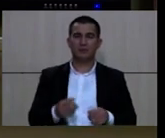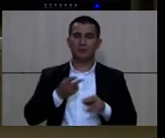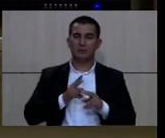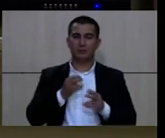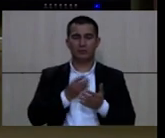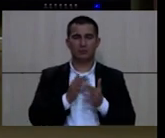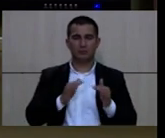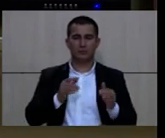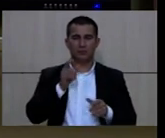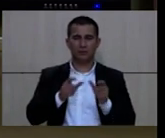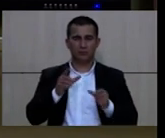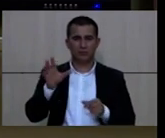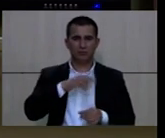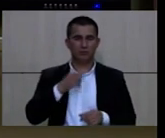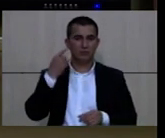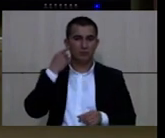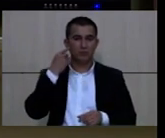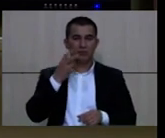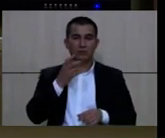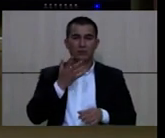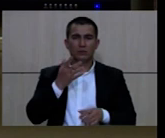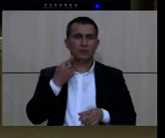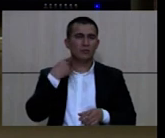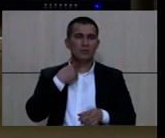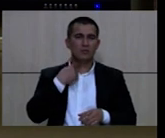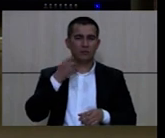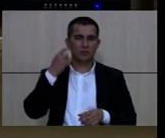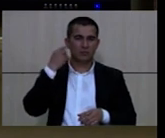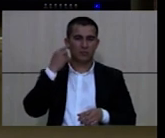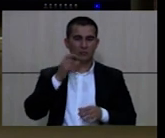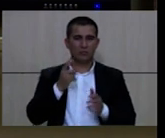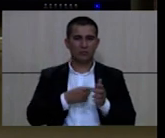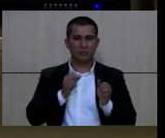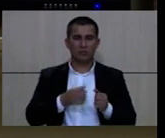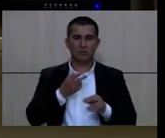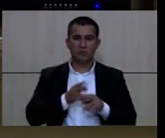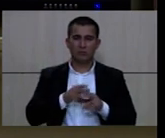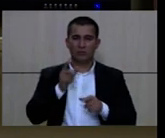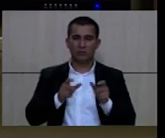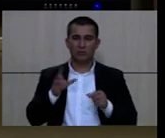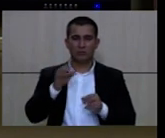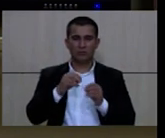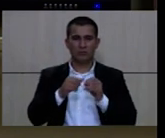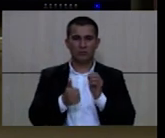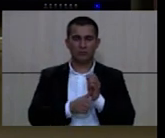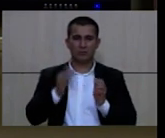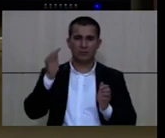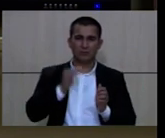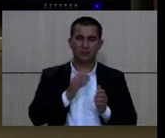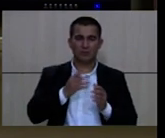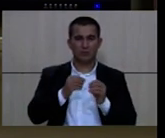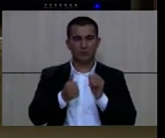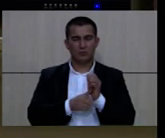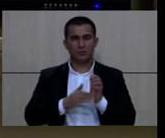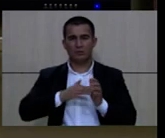o'quvchilar, inson qulog'i qanday tovushlarni sezadi? Barakalla, demak, inson qulog'i 16 gersdan 20 ming